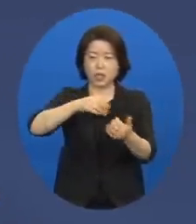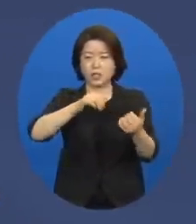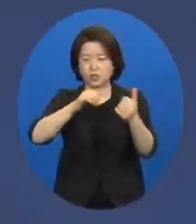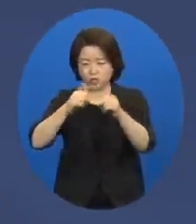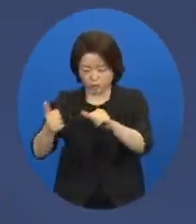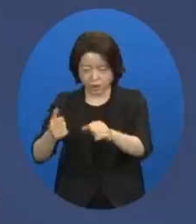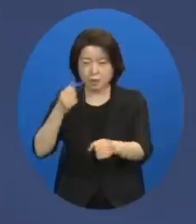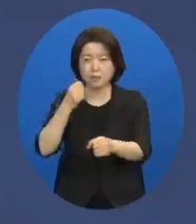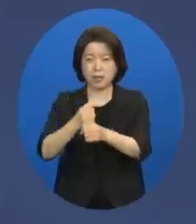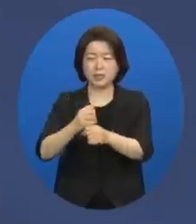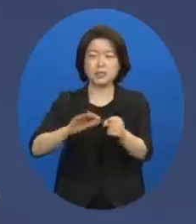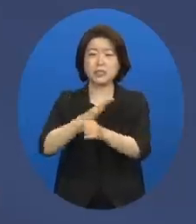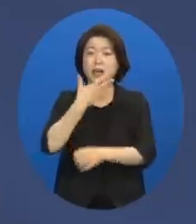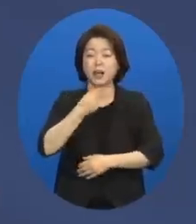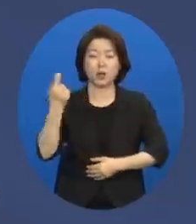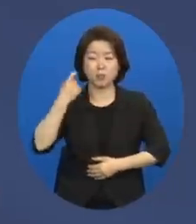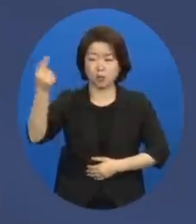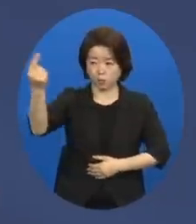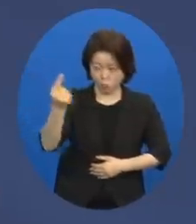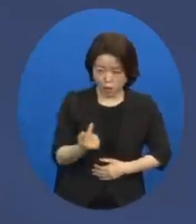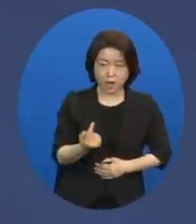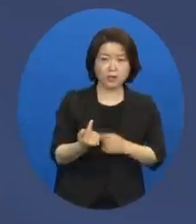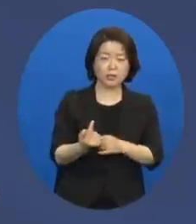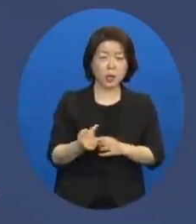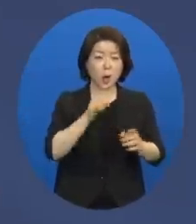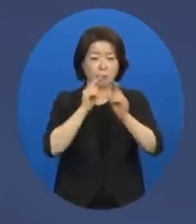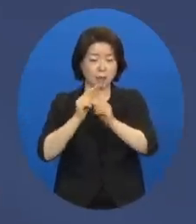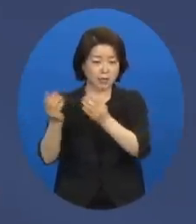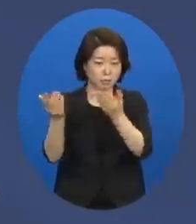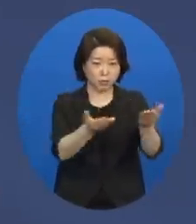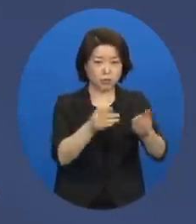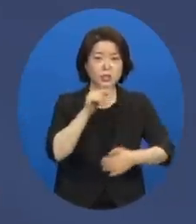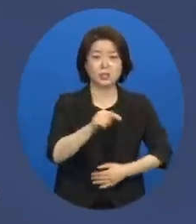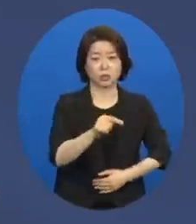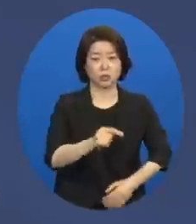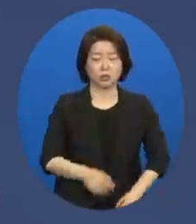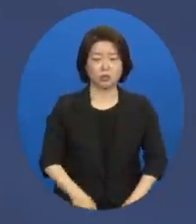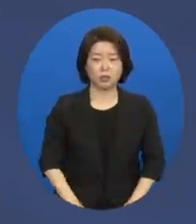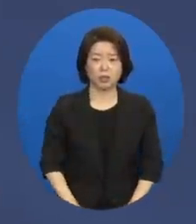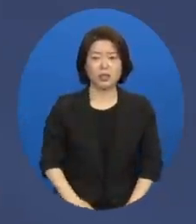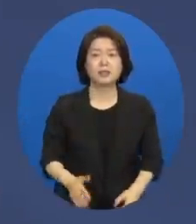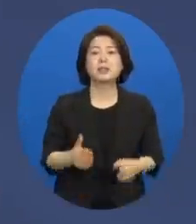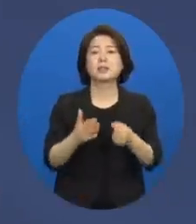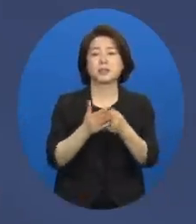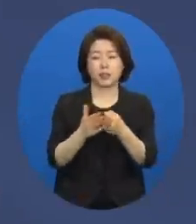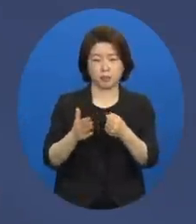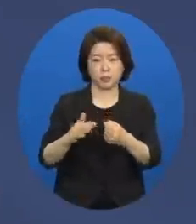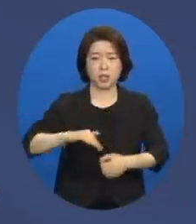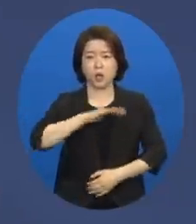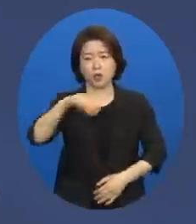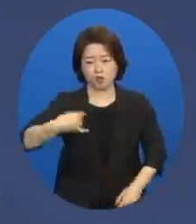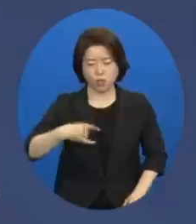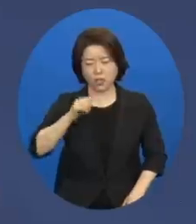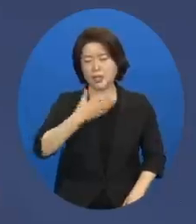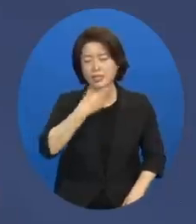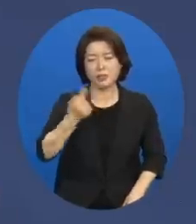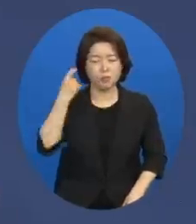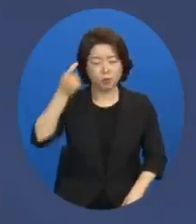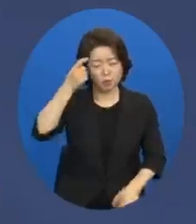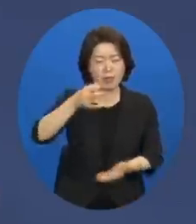사랑한 복음으로 우리를 찾아와서 말씀하시는 바로 그겁니다. 그러니까 우리에게 이 복음의